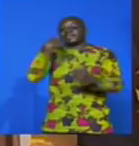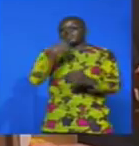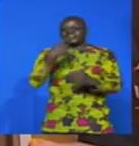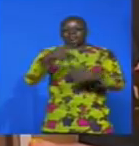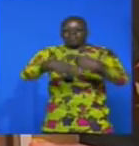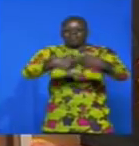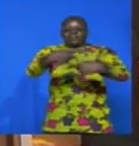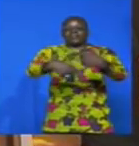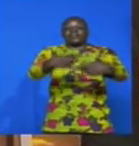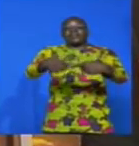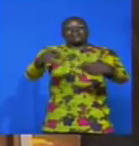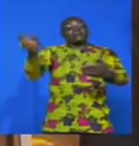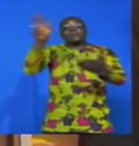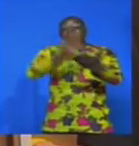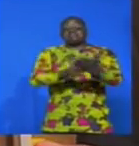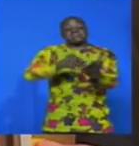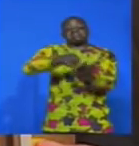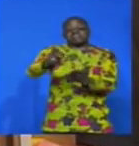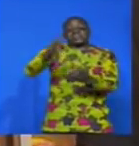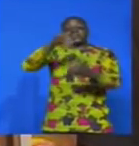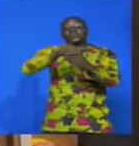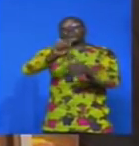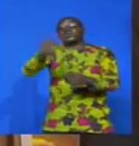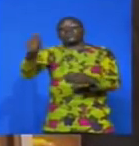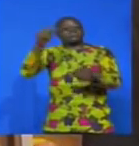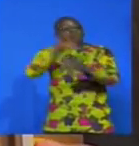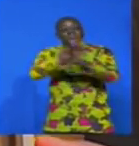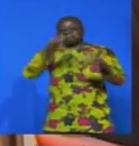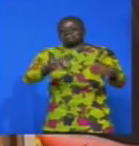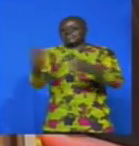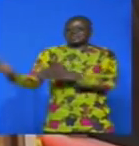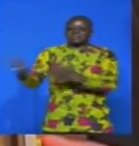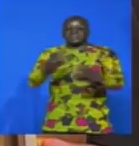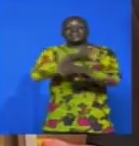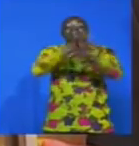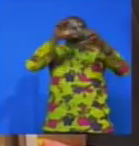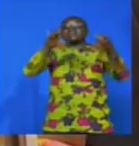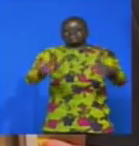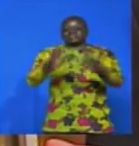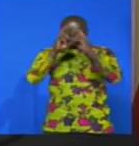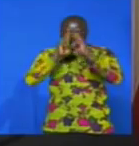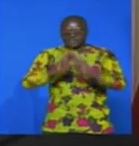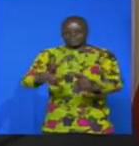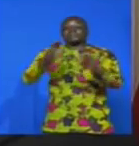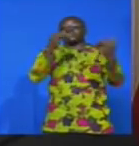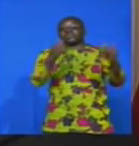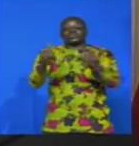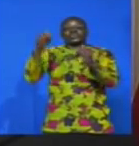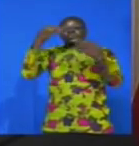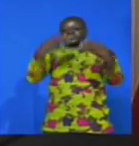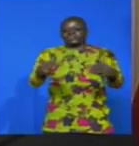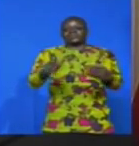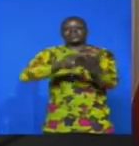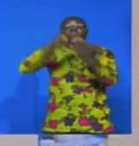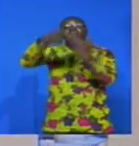à des amendes, des astreintes. Donc tout un mécanisme pour amener les entreprises, n'est-ce pas, à respecter le jeu du marché. Le projet est soutenu